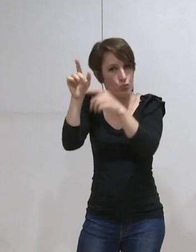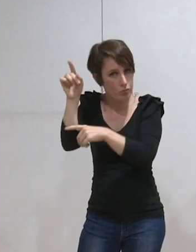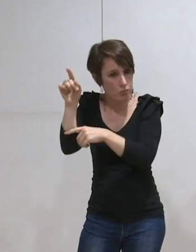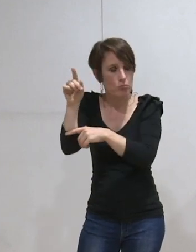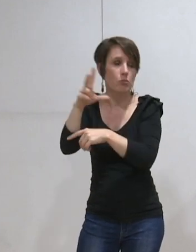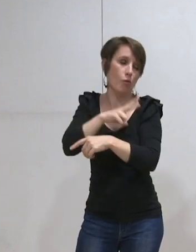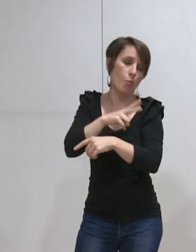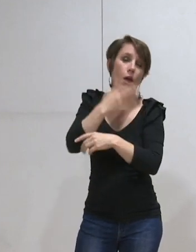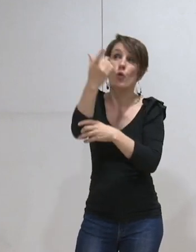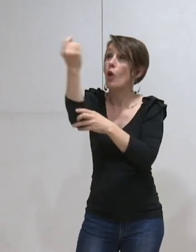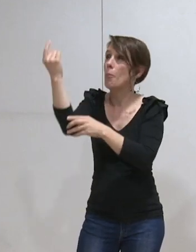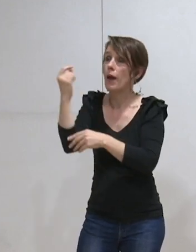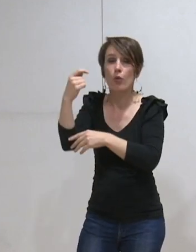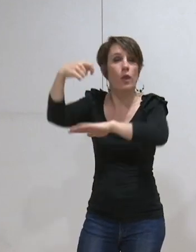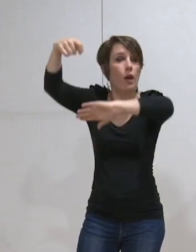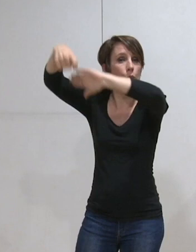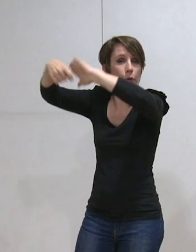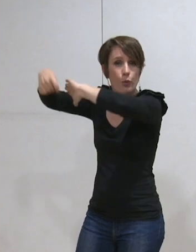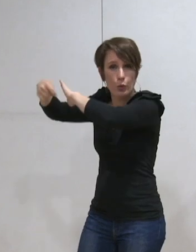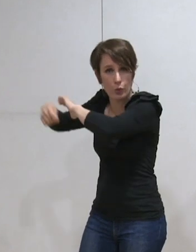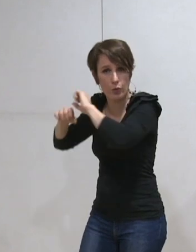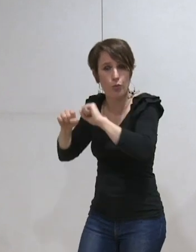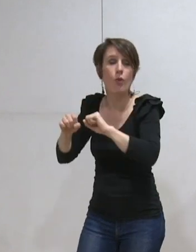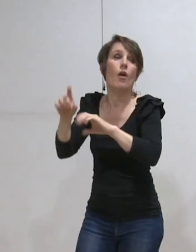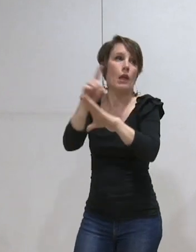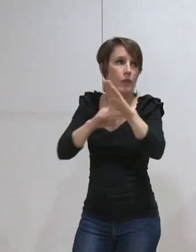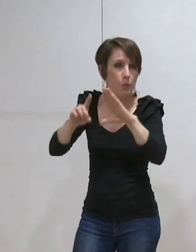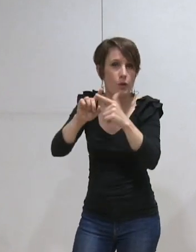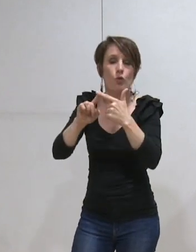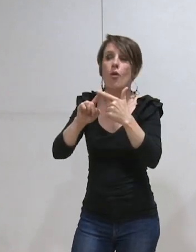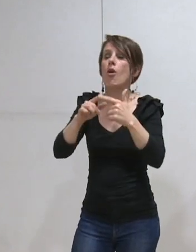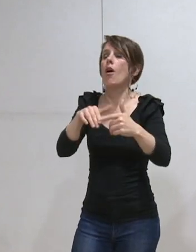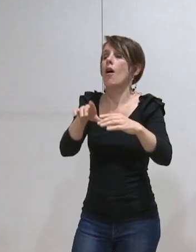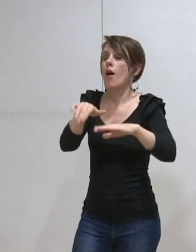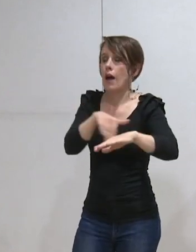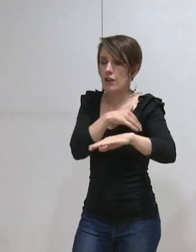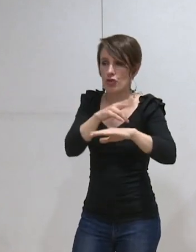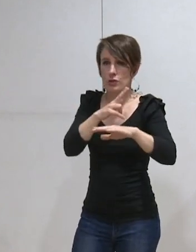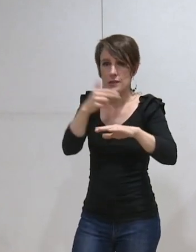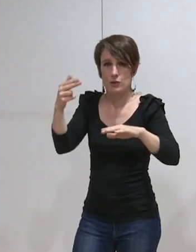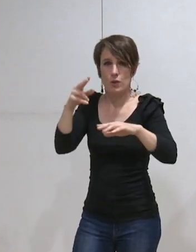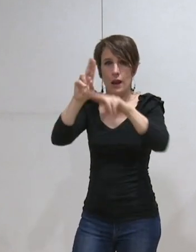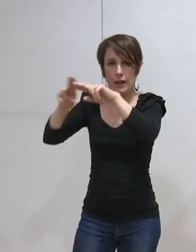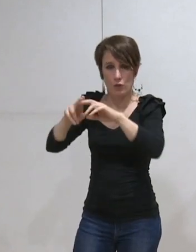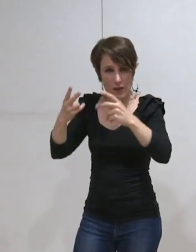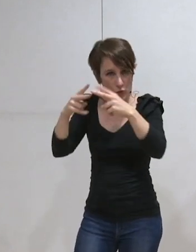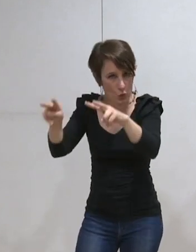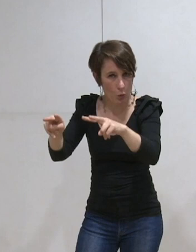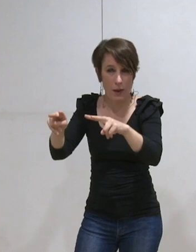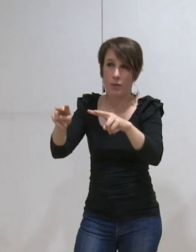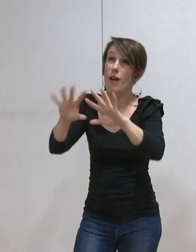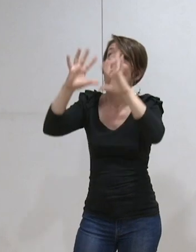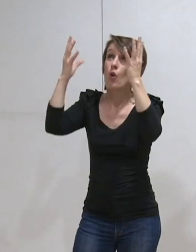auprès des au titre de la politique de la ville le département l'Agence nationale de la rénovation urbaine sollicité au total pour un montant